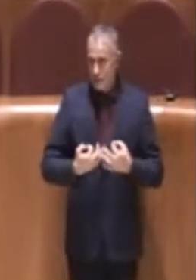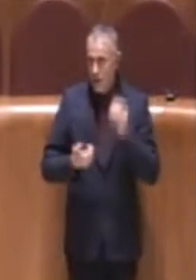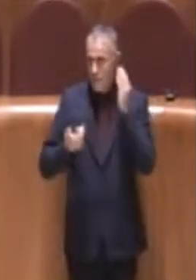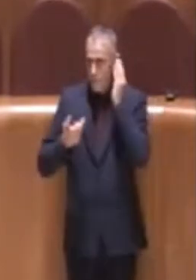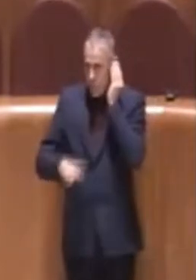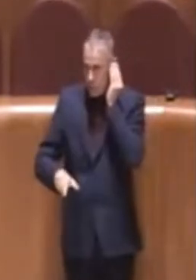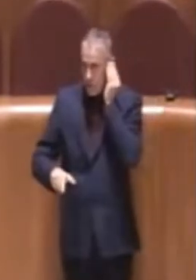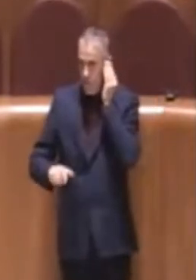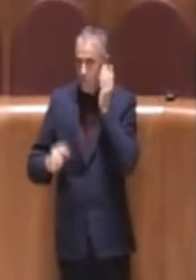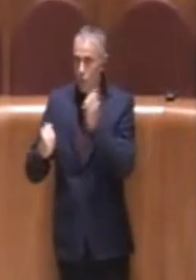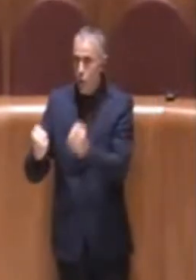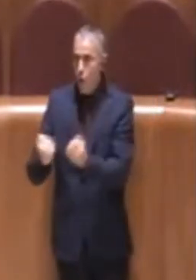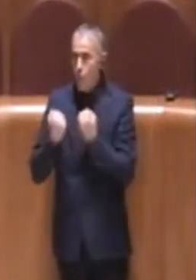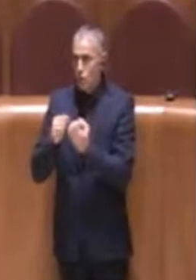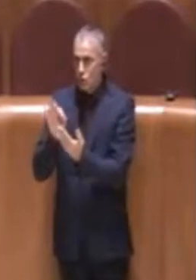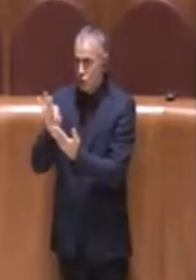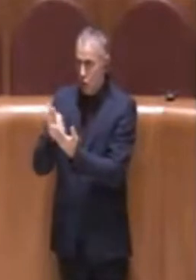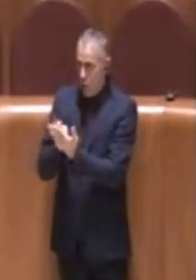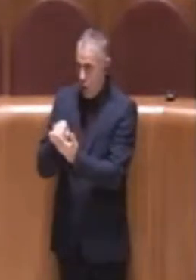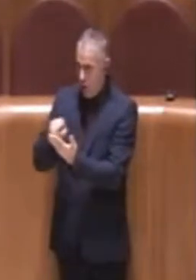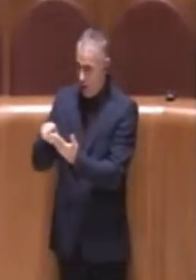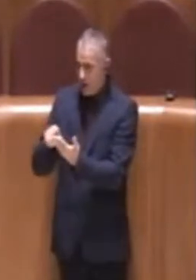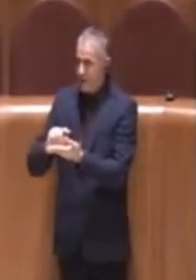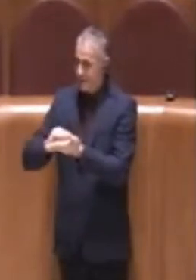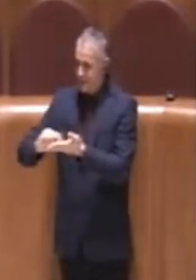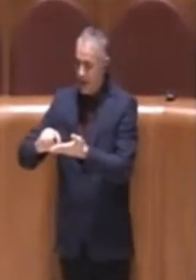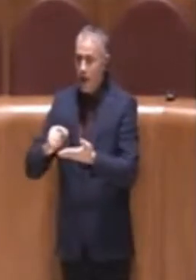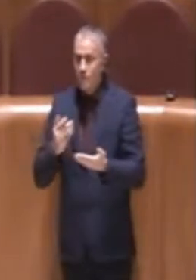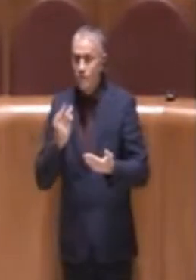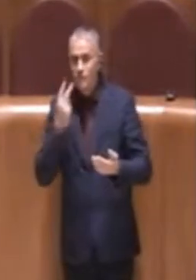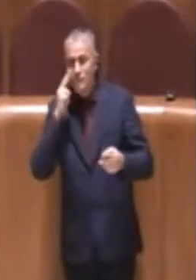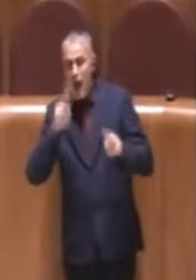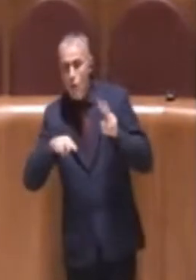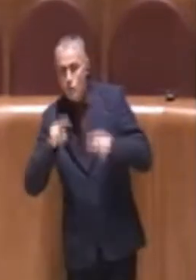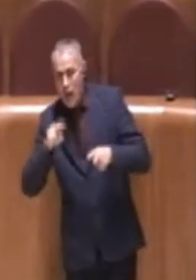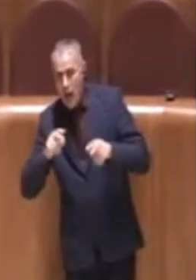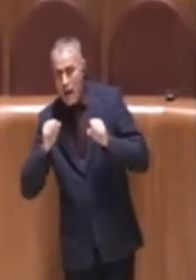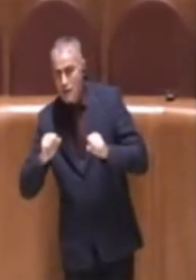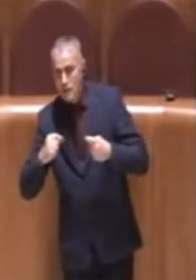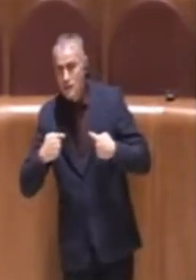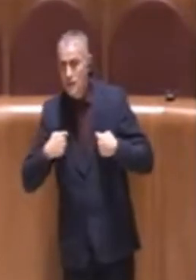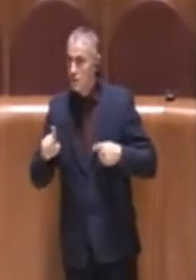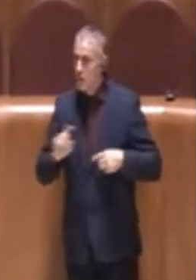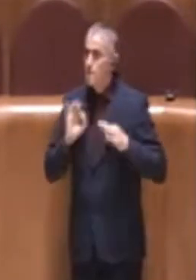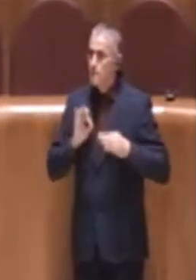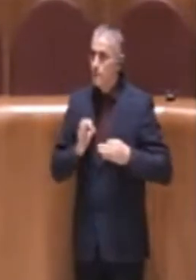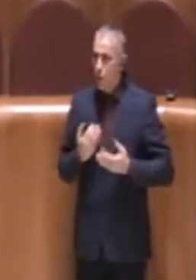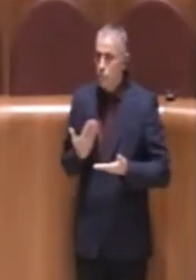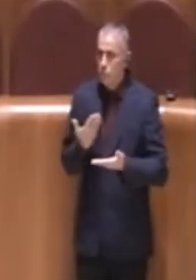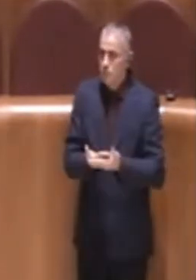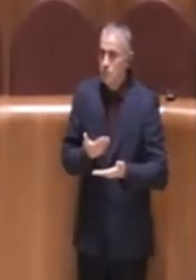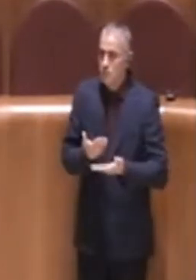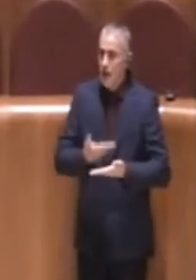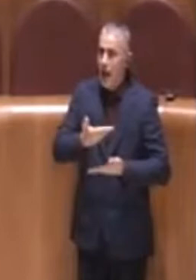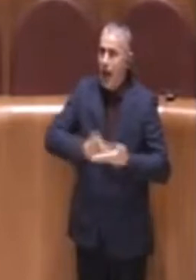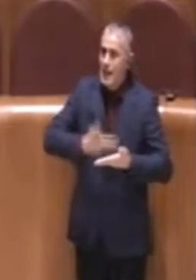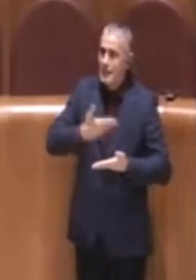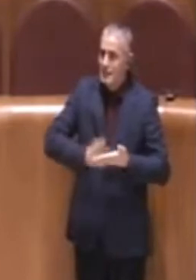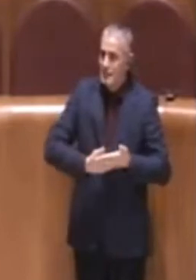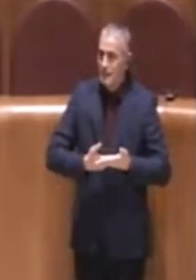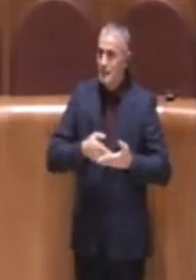giorno delle opposizioni c'era scritto di valutare la possibilità invece noi abbiamo presentato degli atti molto più